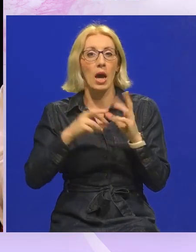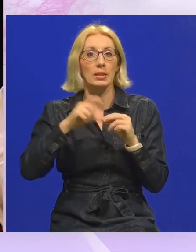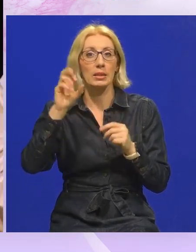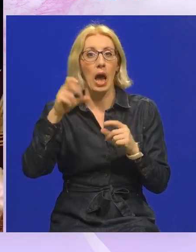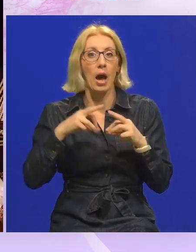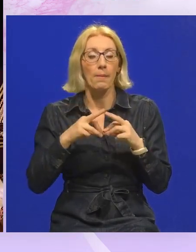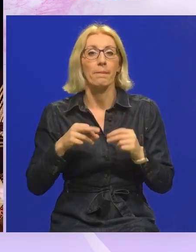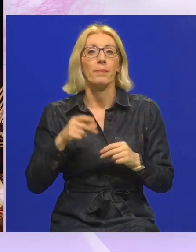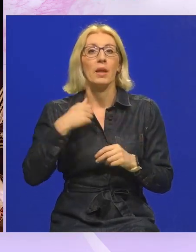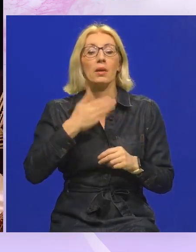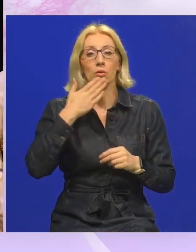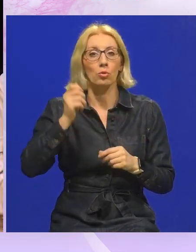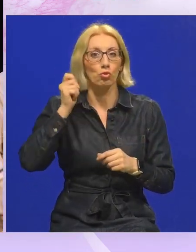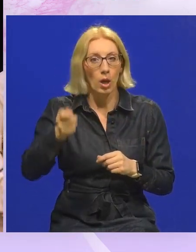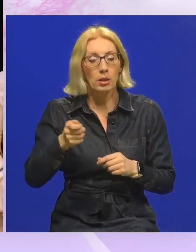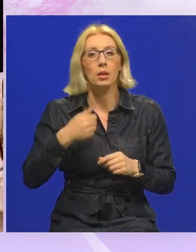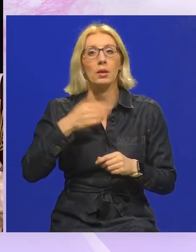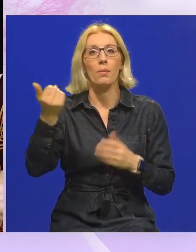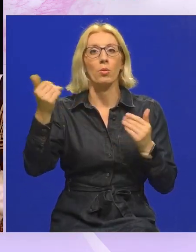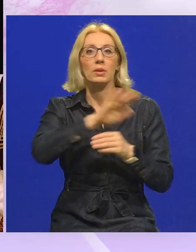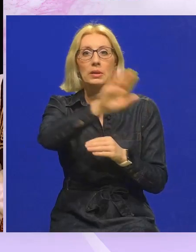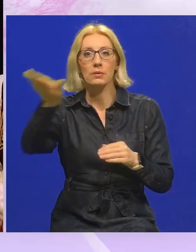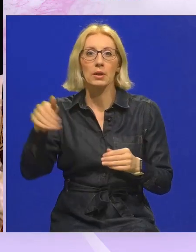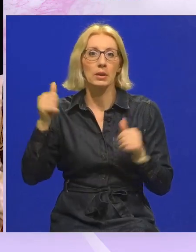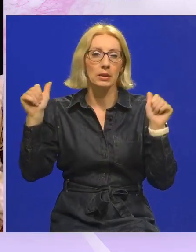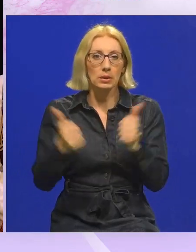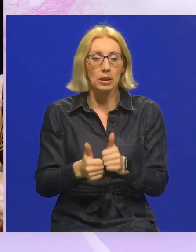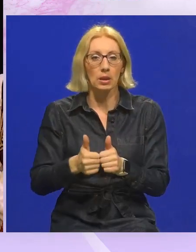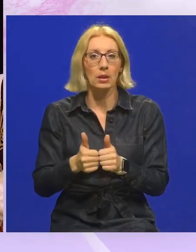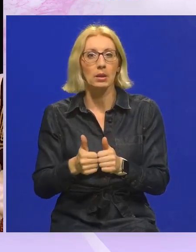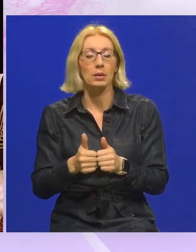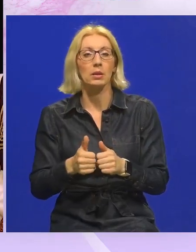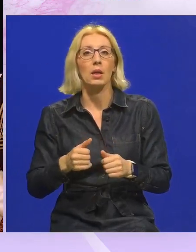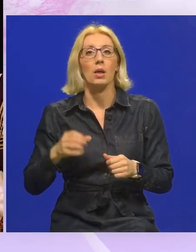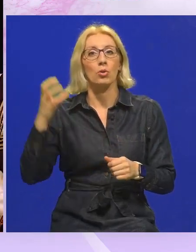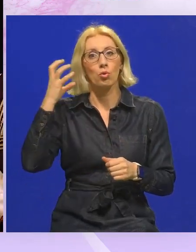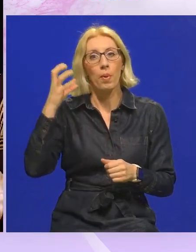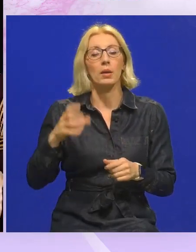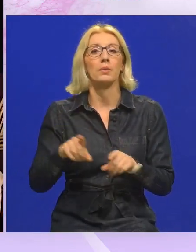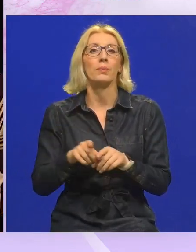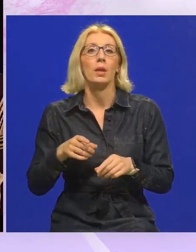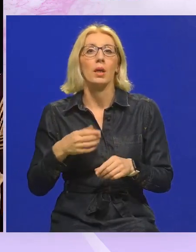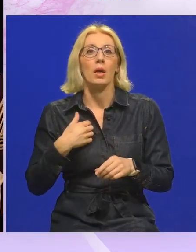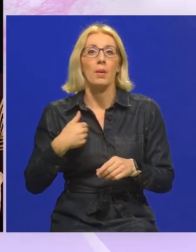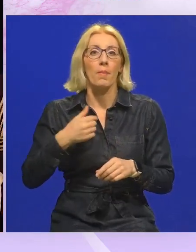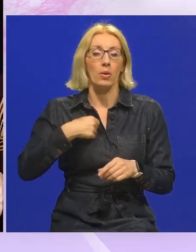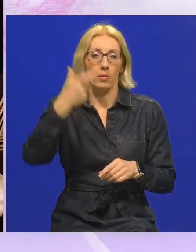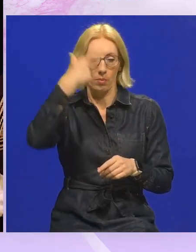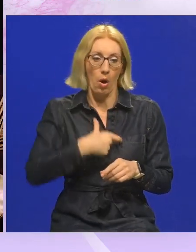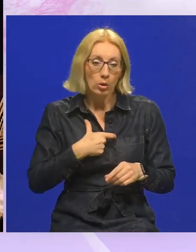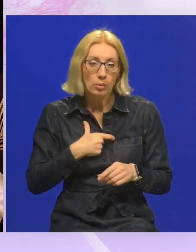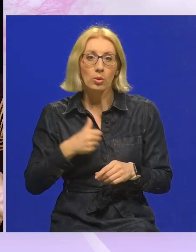posebna čast i posebno zadovoljstvo pozdravljati sve vas u ime Istarske županije, u ime župana, naravno i u svoje osobno ime,